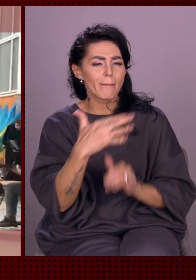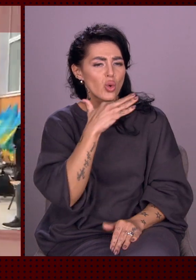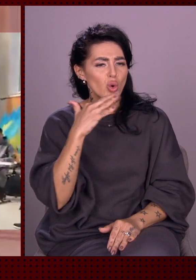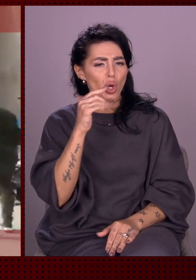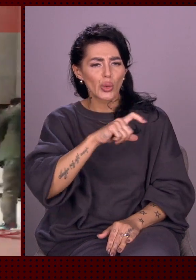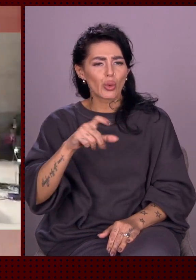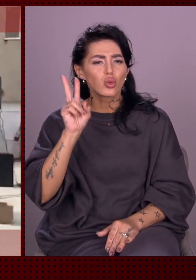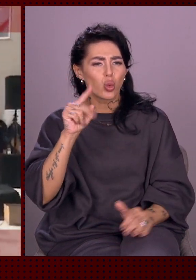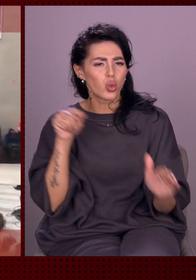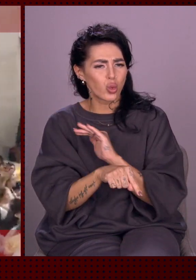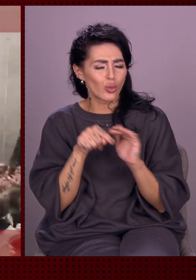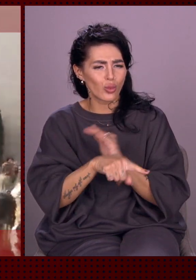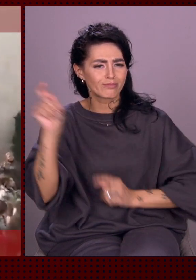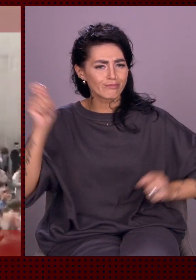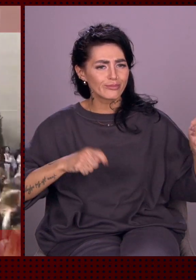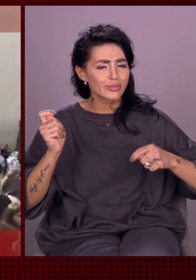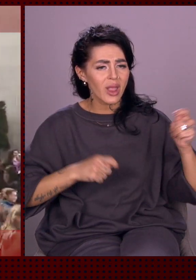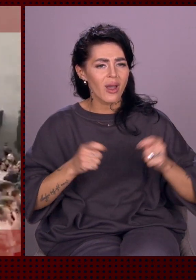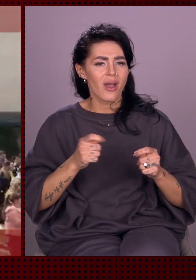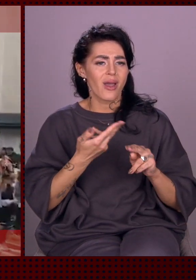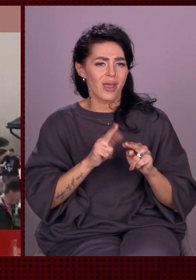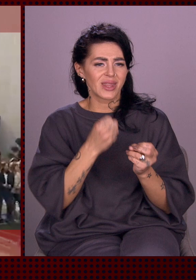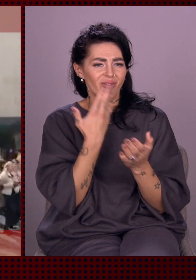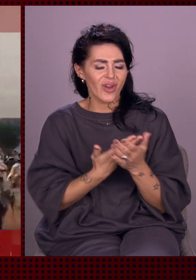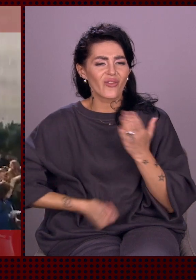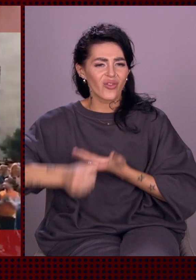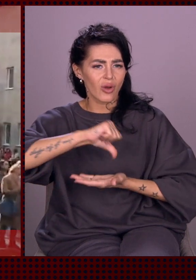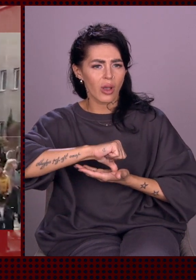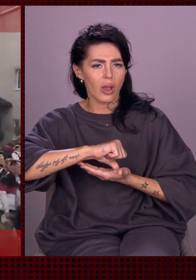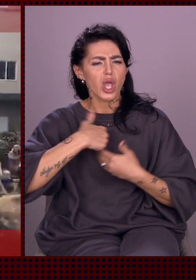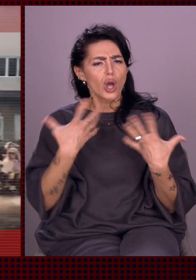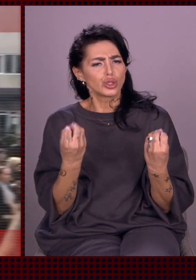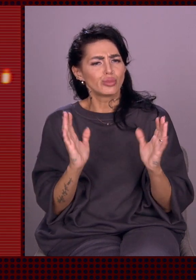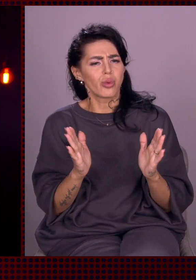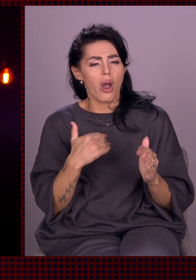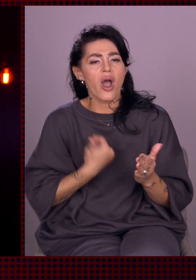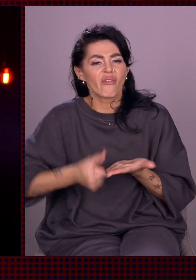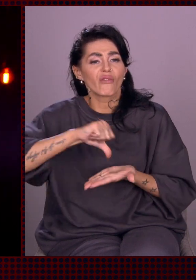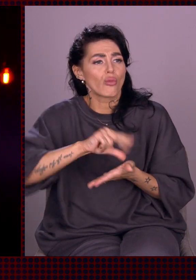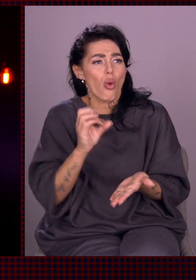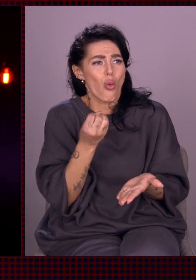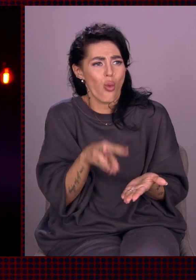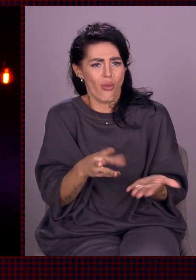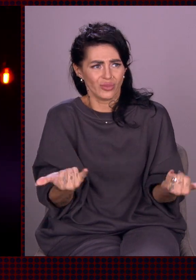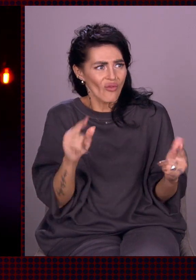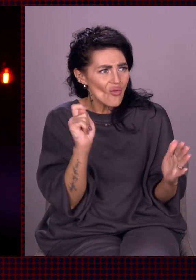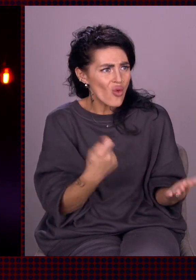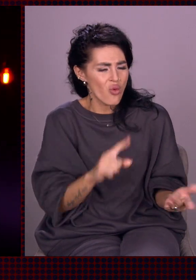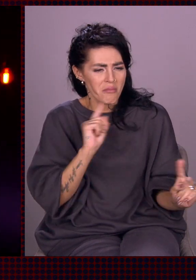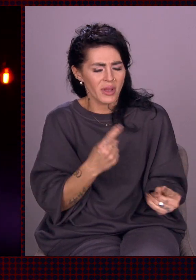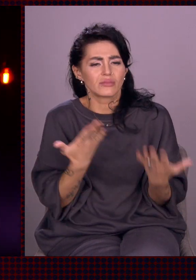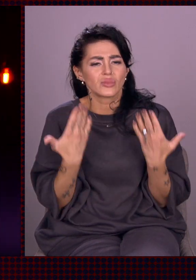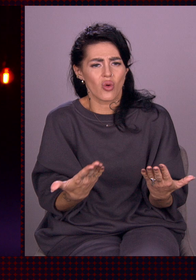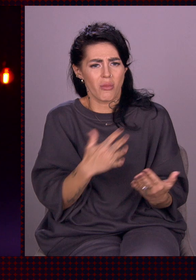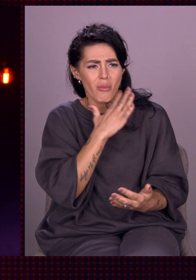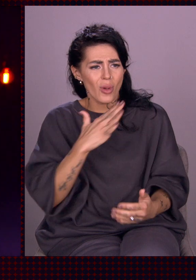вимушено переселених людей. І вони кажуть, виступиш, я кажу, виступлю, а сам думаю, ну що я там буду виступати? Ну, хлопці, дівчата